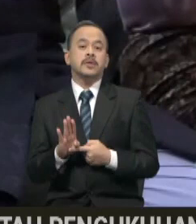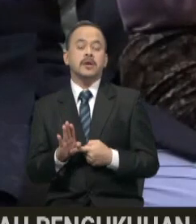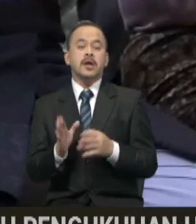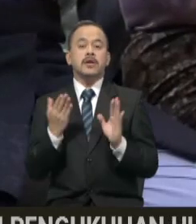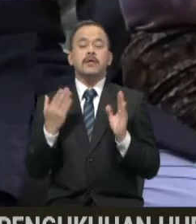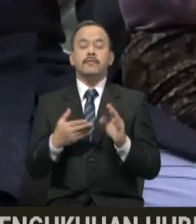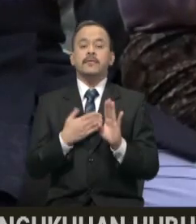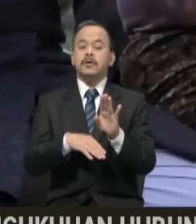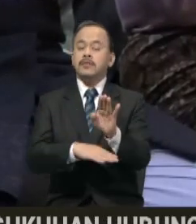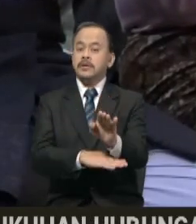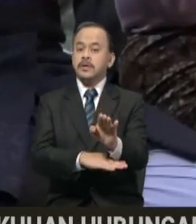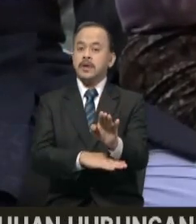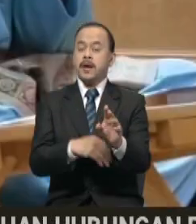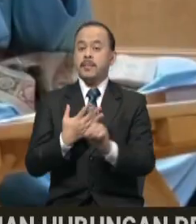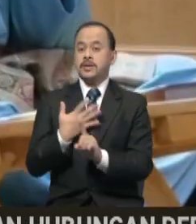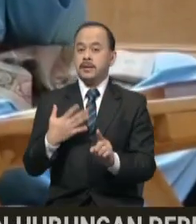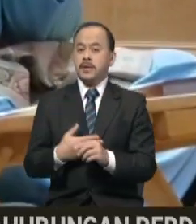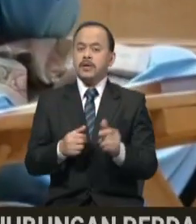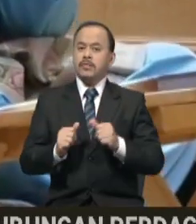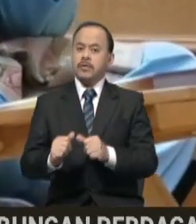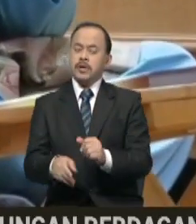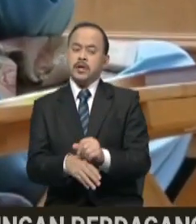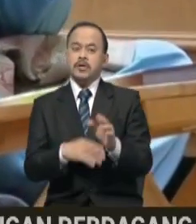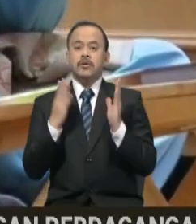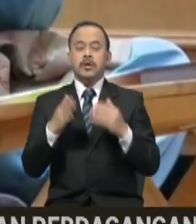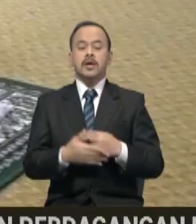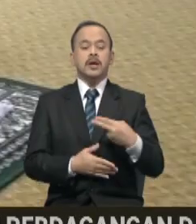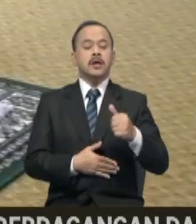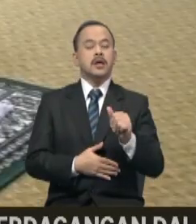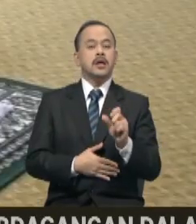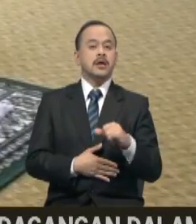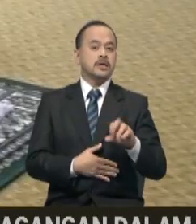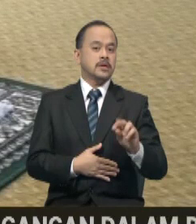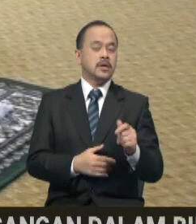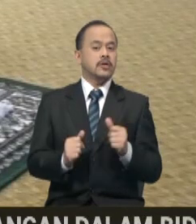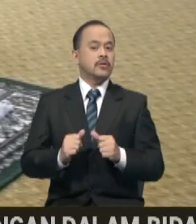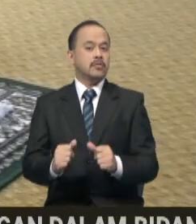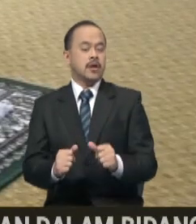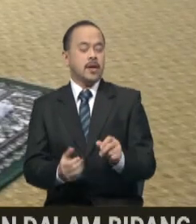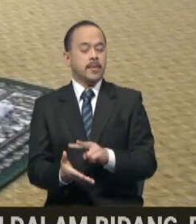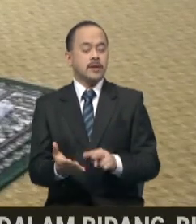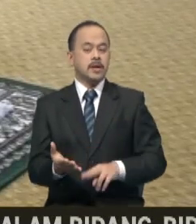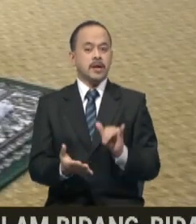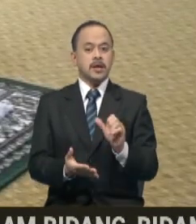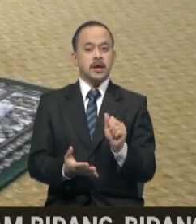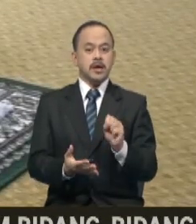fardu asar berjemaah, diikuti dengan sembahyang sunat hajat dan diteruskan dengan bacaan surah Yasin dan doa